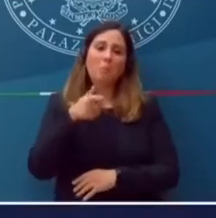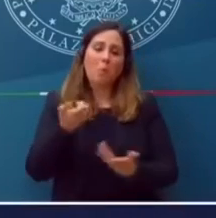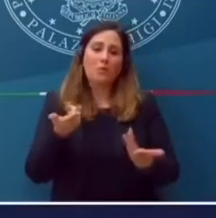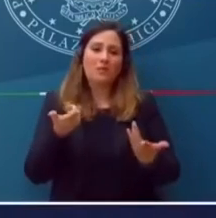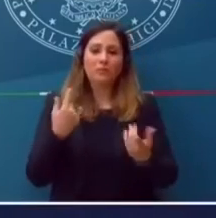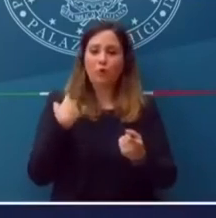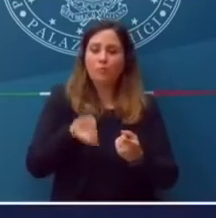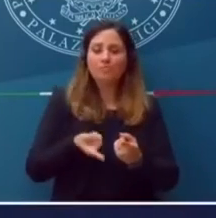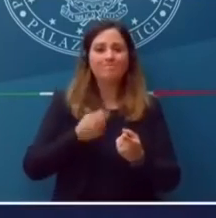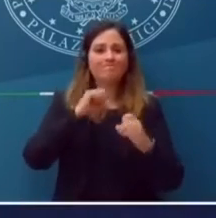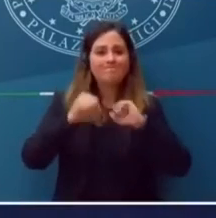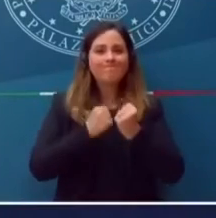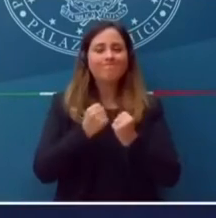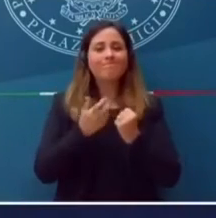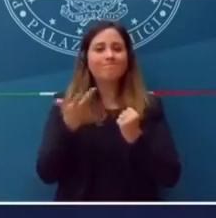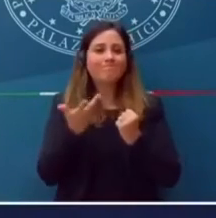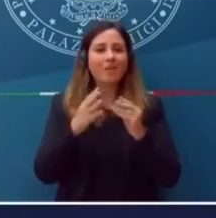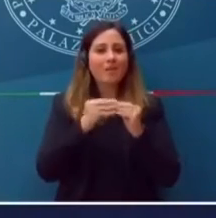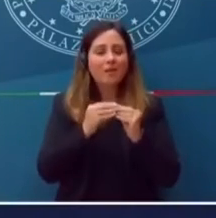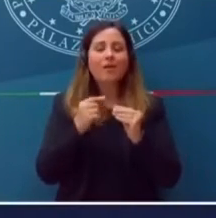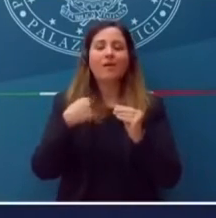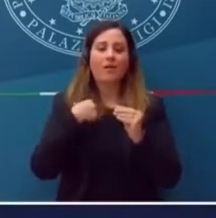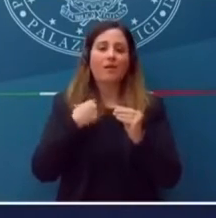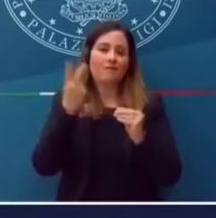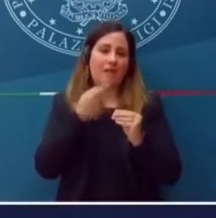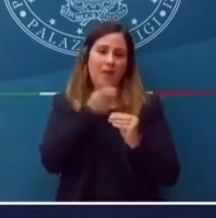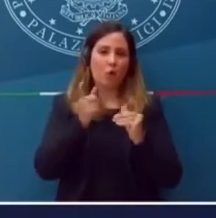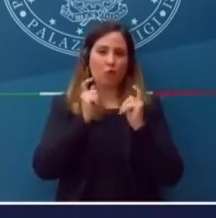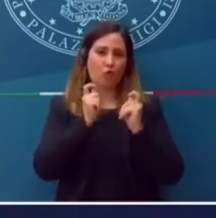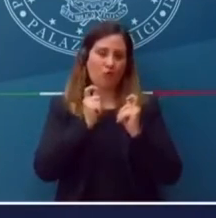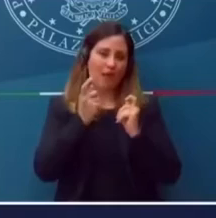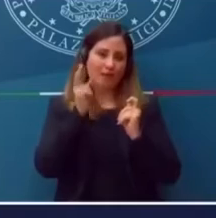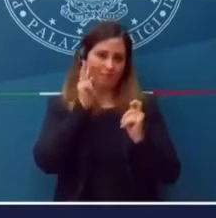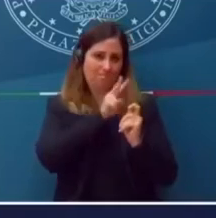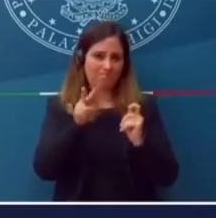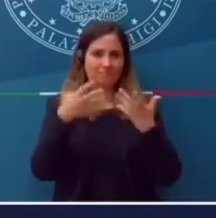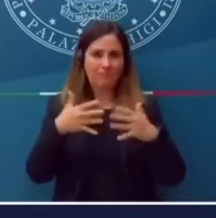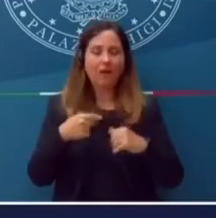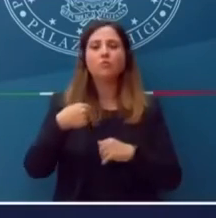sui giornali, ascolto le vostre domande e sono qui per star con voi.